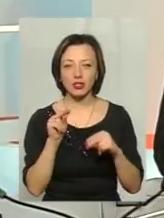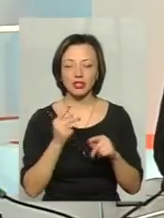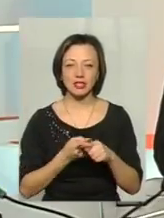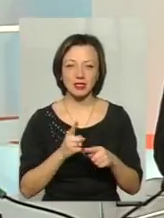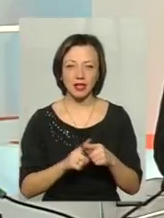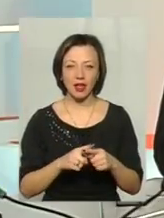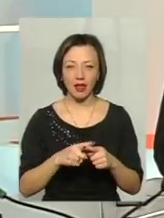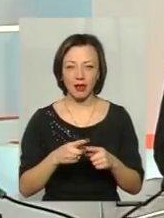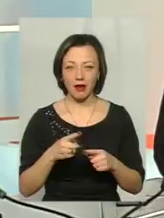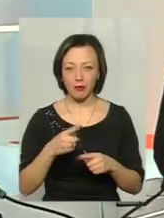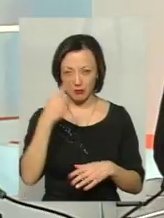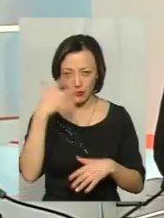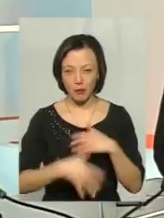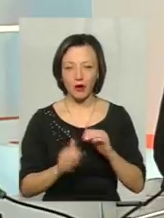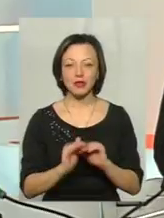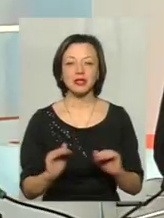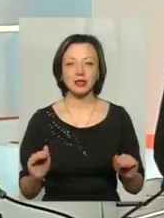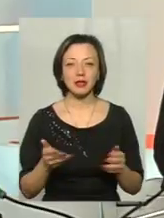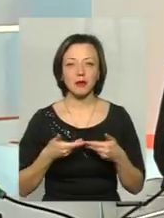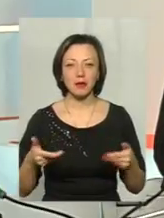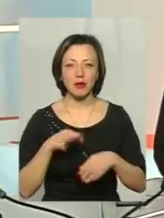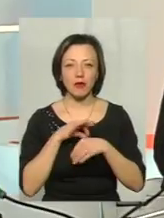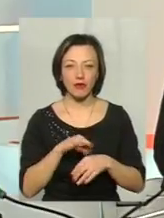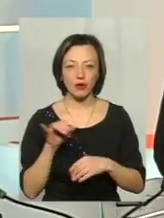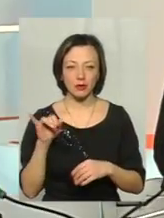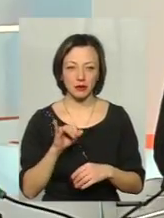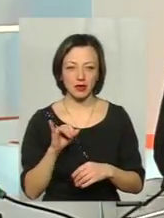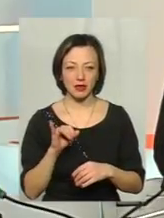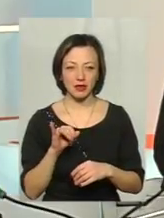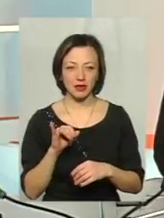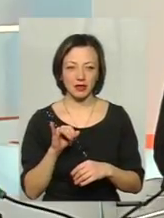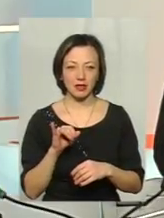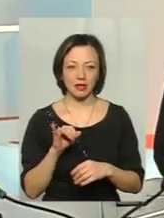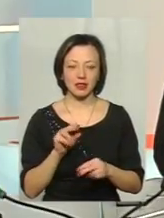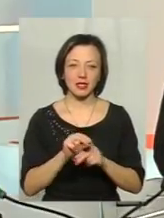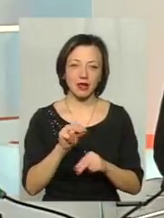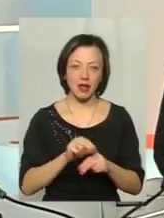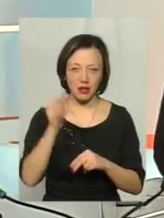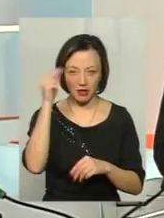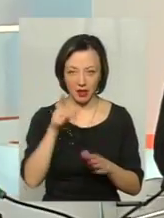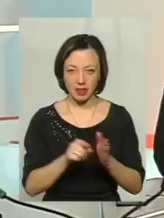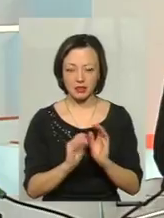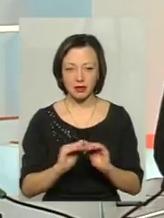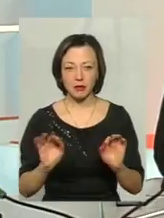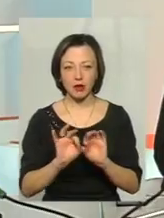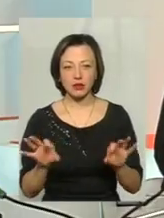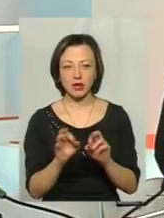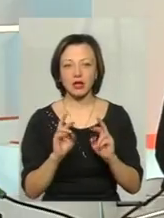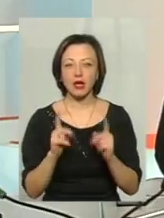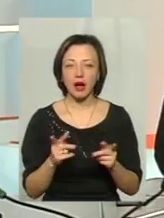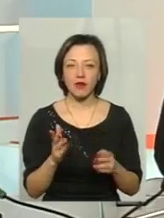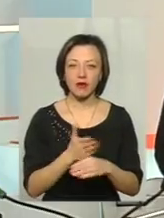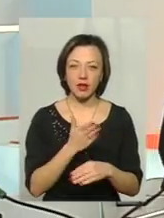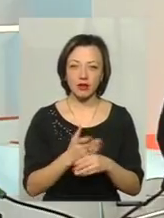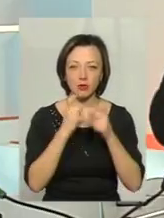це доходить до дітей. От ми проводимо і заняття такі з дітьми, їм розказують, як